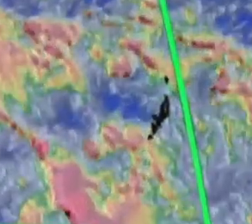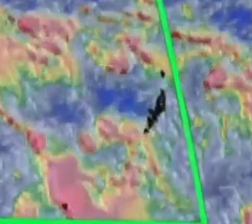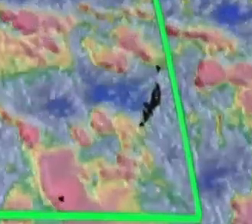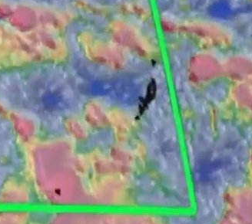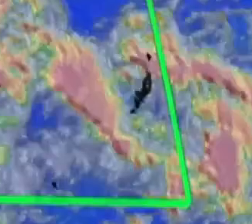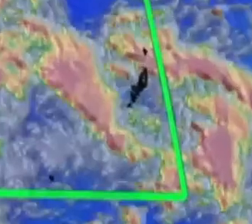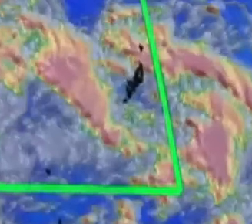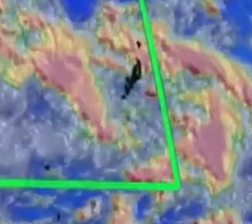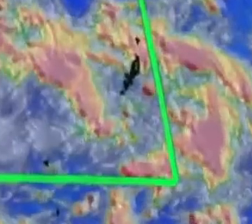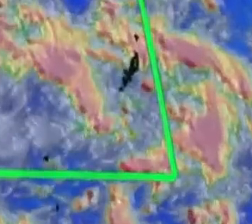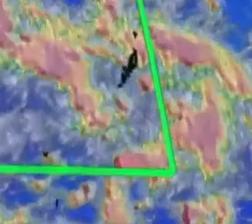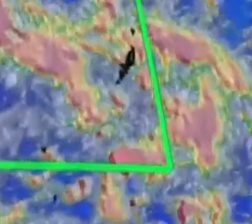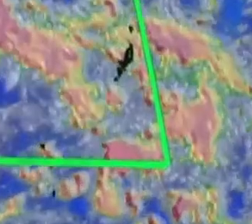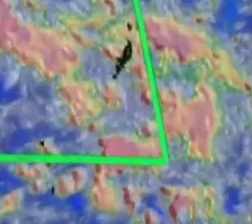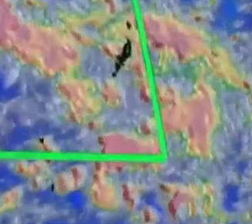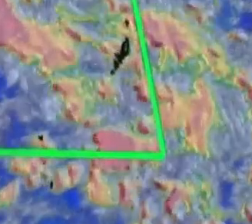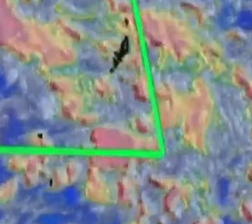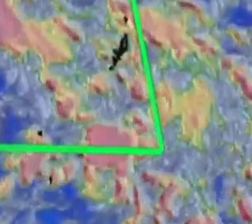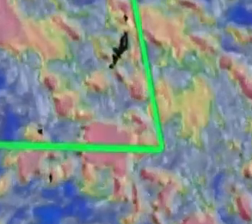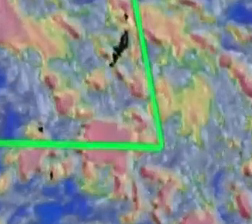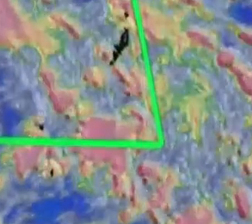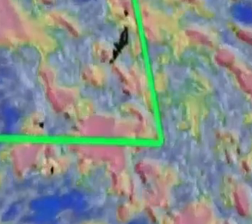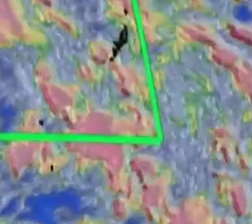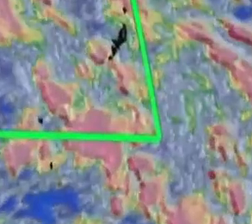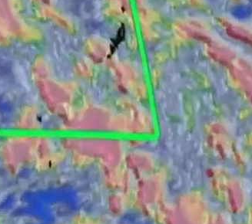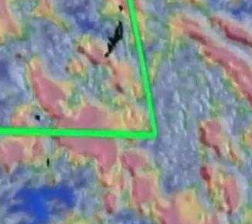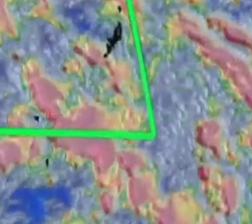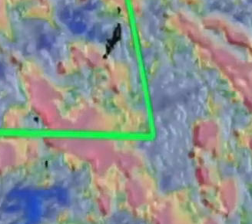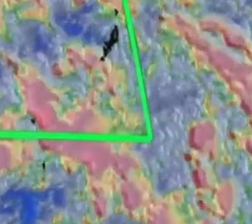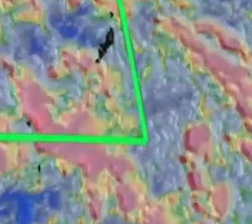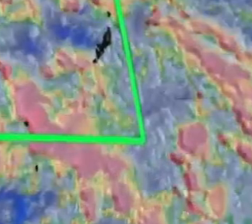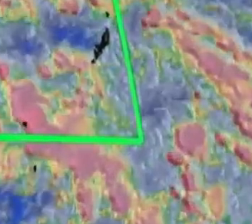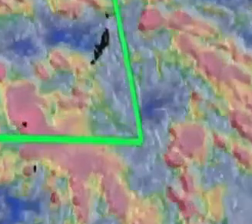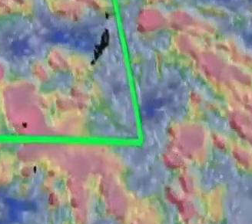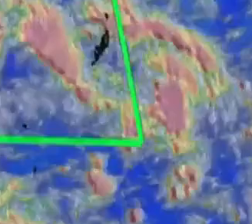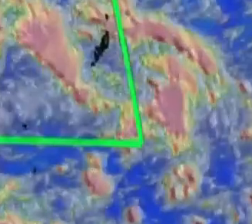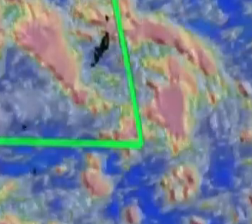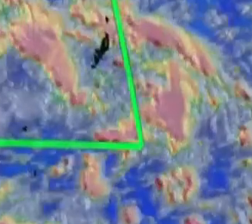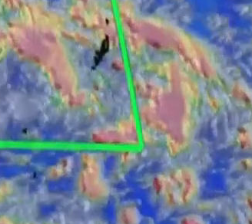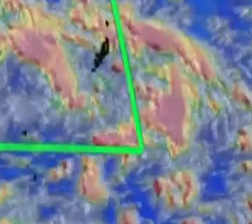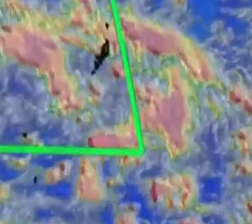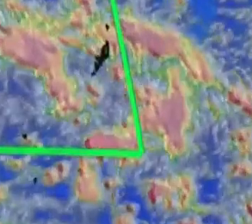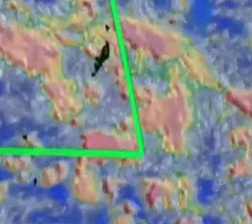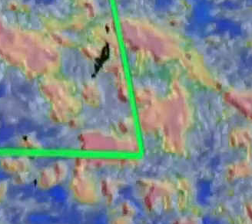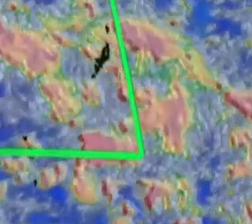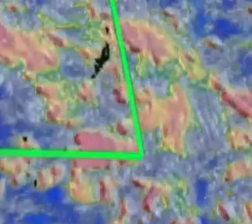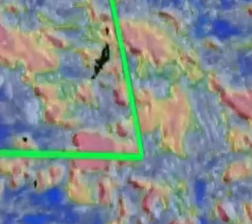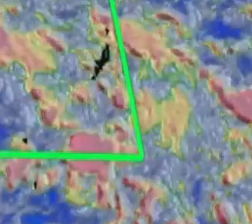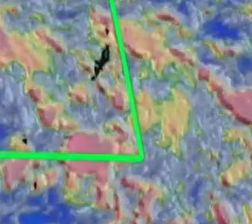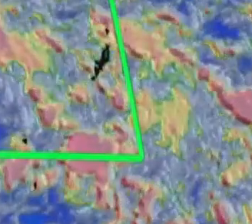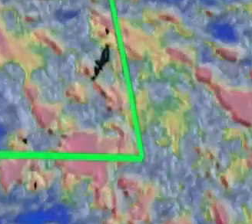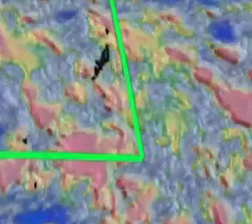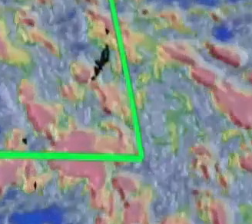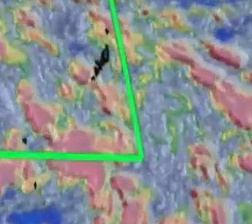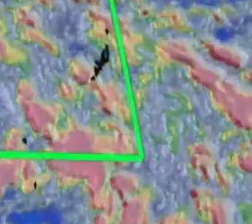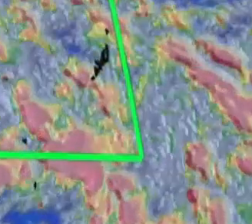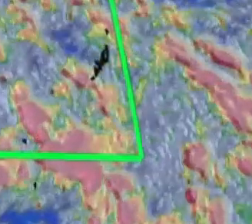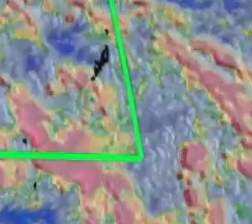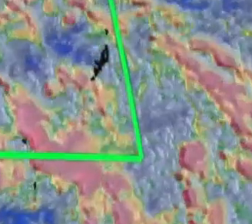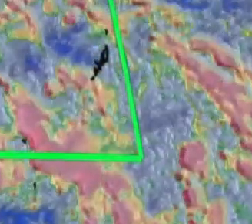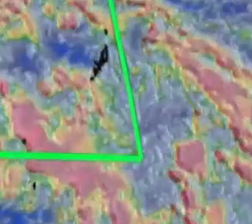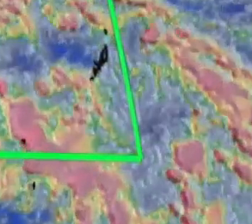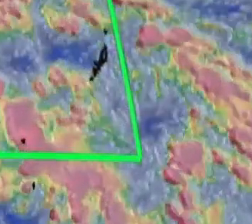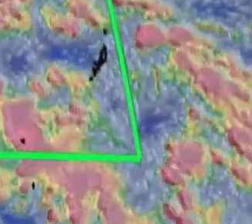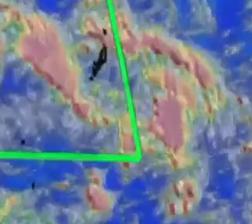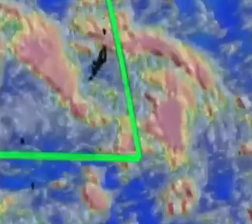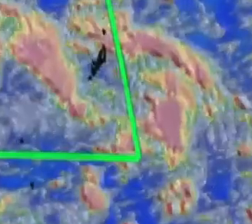360 kilometers kanluran, timog kanluran ng Puerto Princesa City. Posibleng makalabas ito ng PAR mamayang gabi o